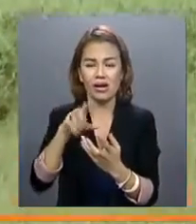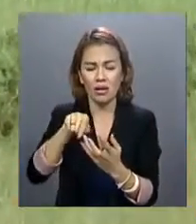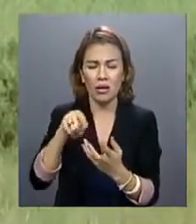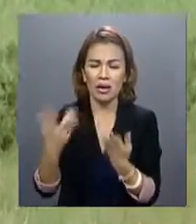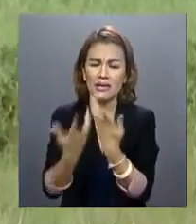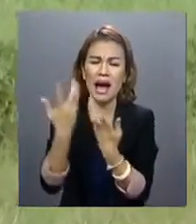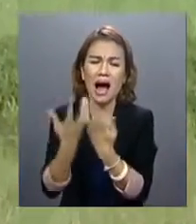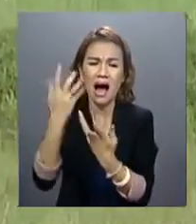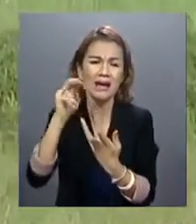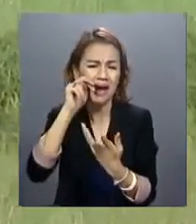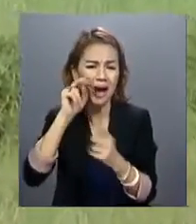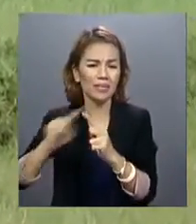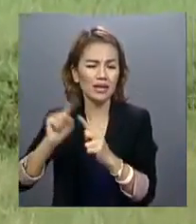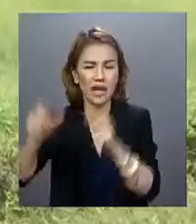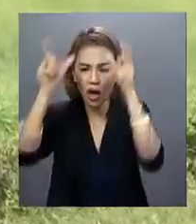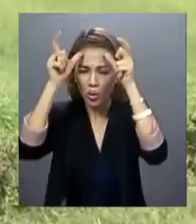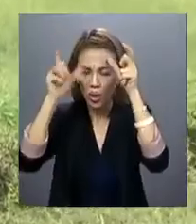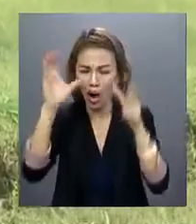และน้ำให้วัวกิน